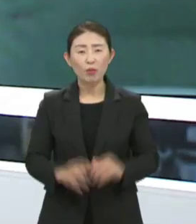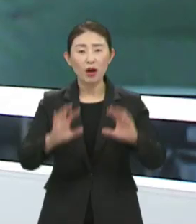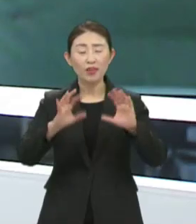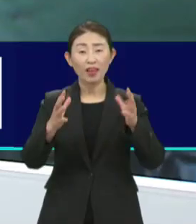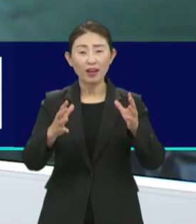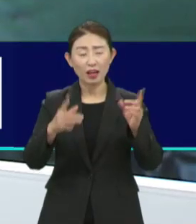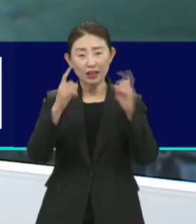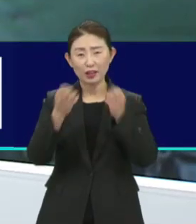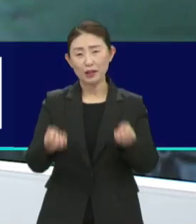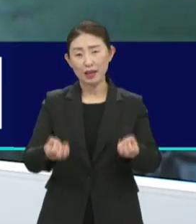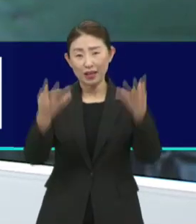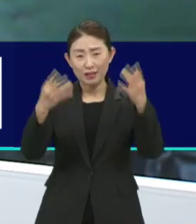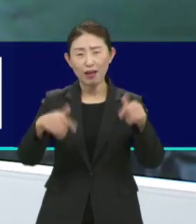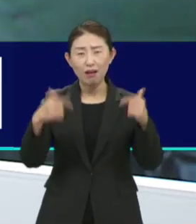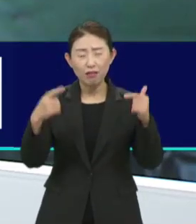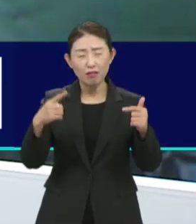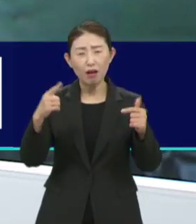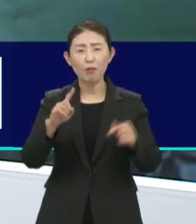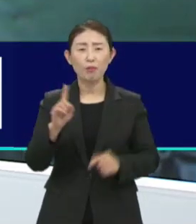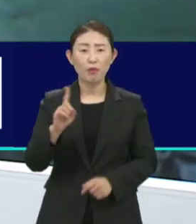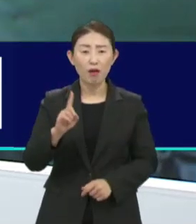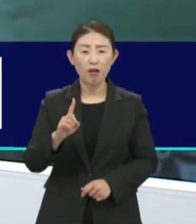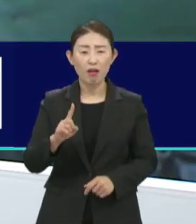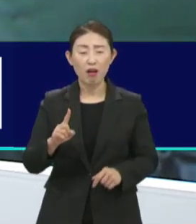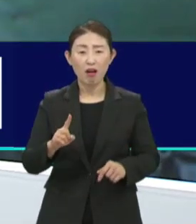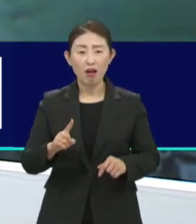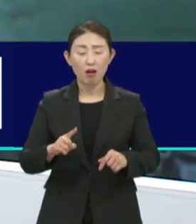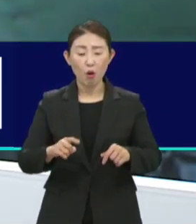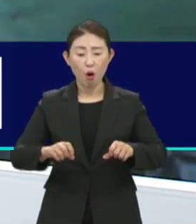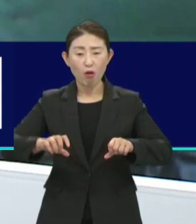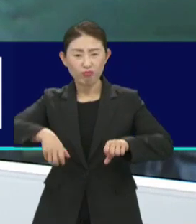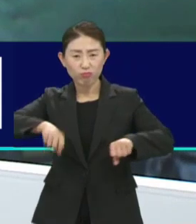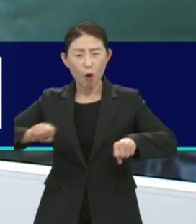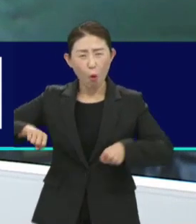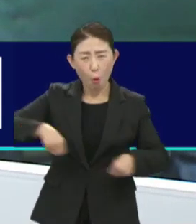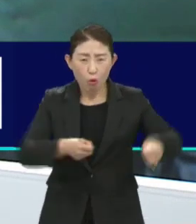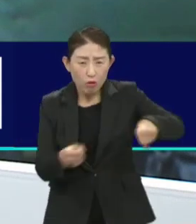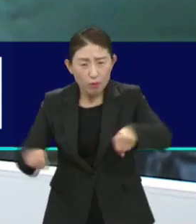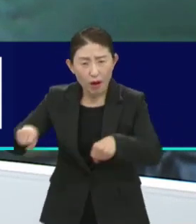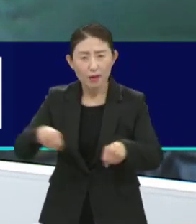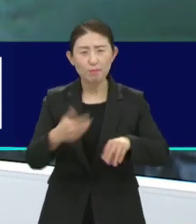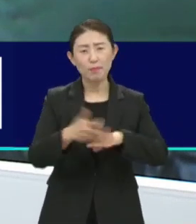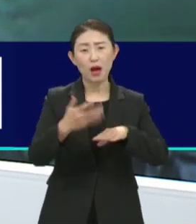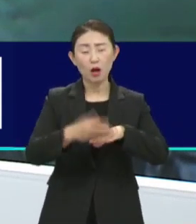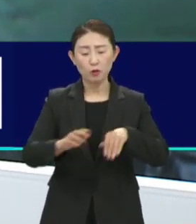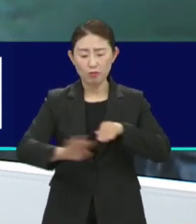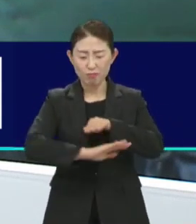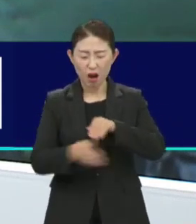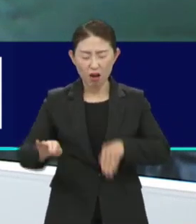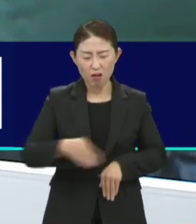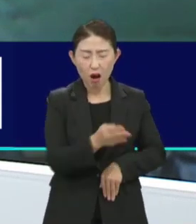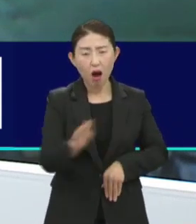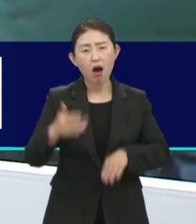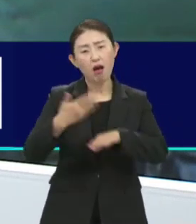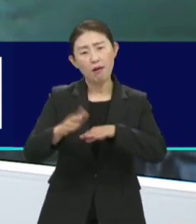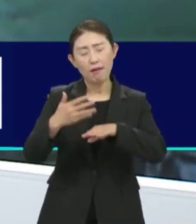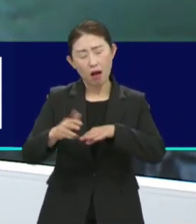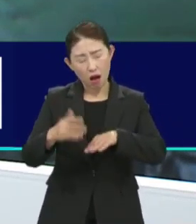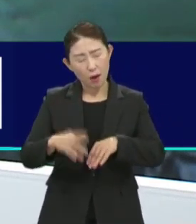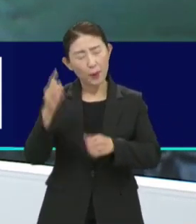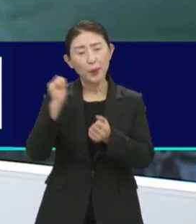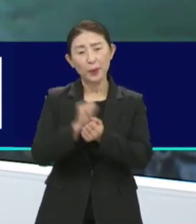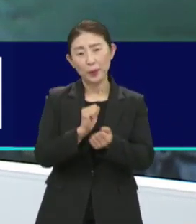국경일이 자신들의 생일 잔치도 아닌데 폭주족들은 매번 활개를 치고 다니며 도로를 아수라장으로 만들고